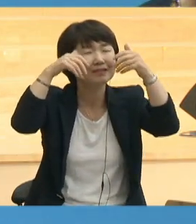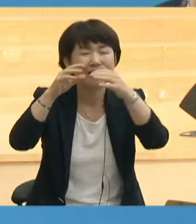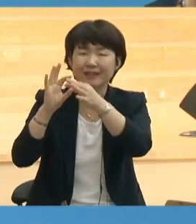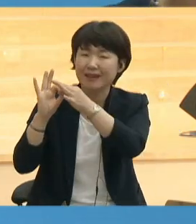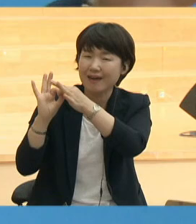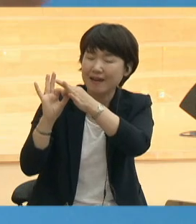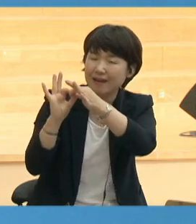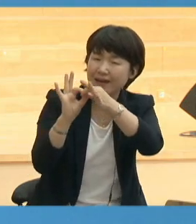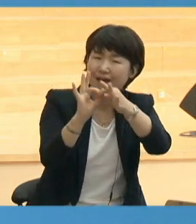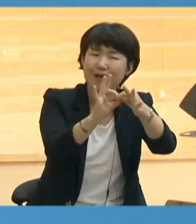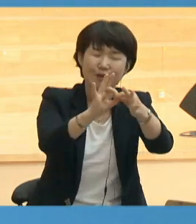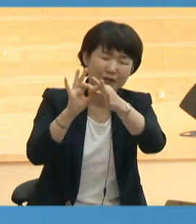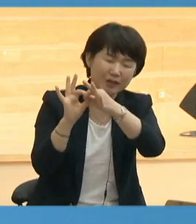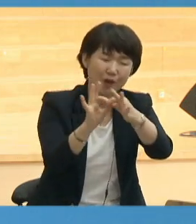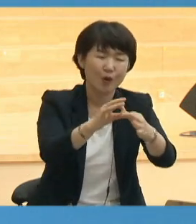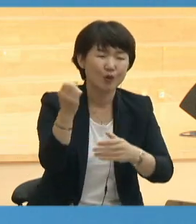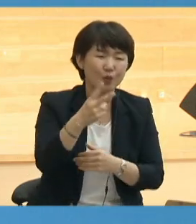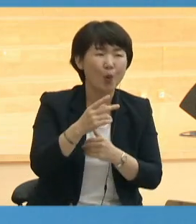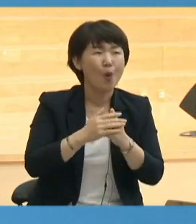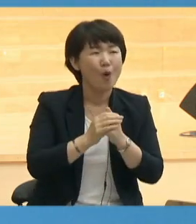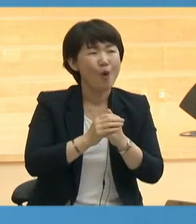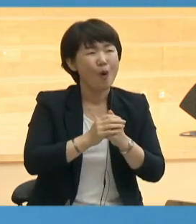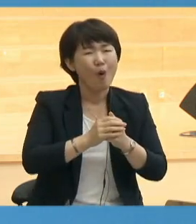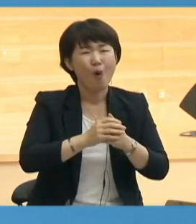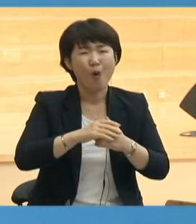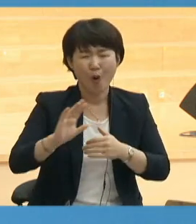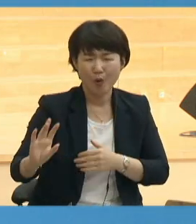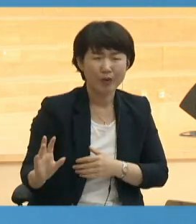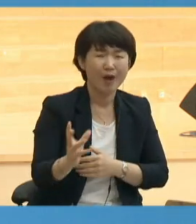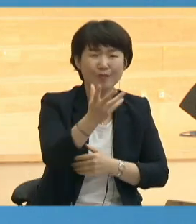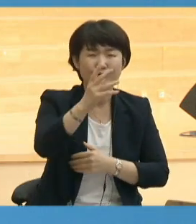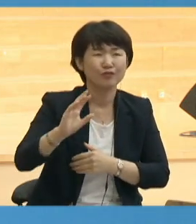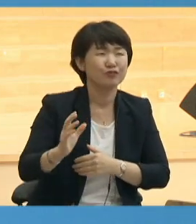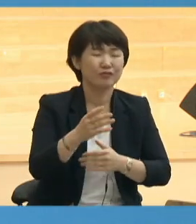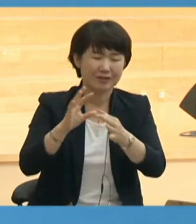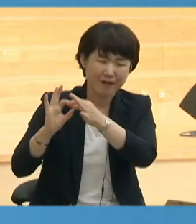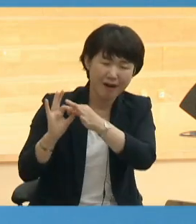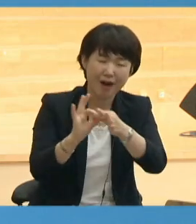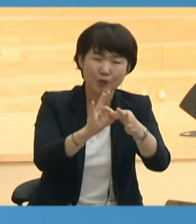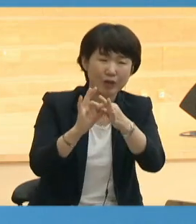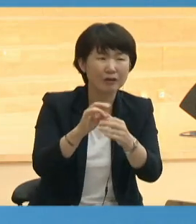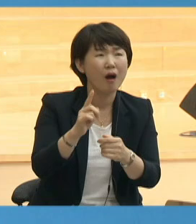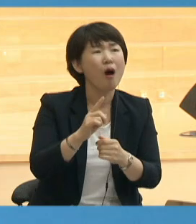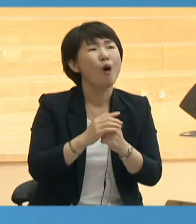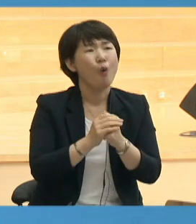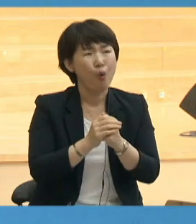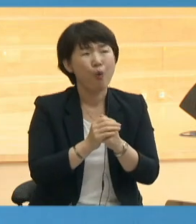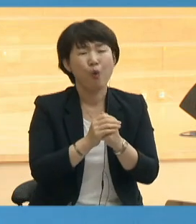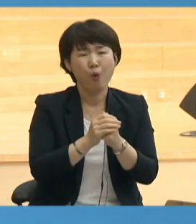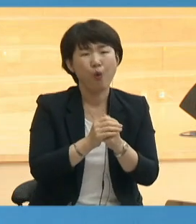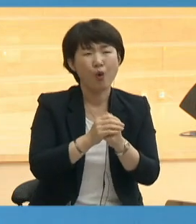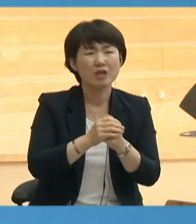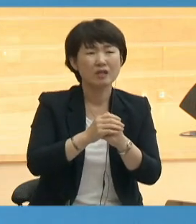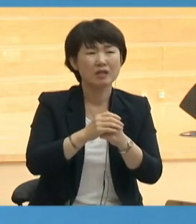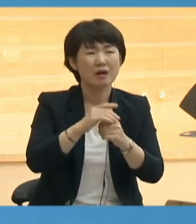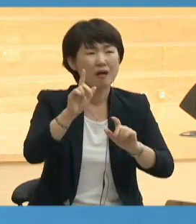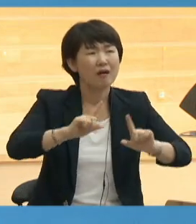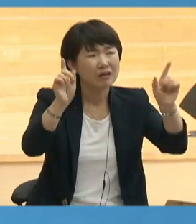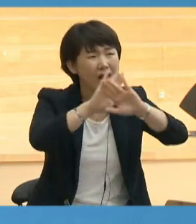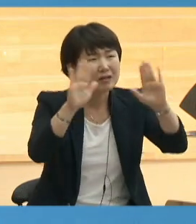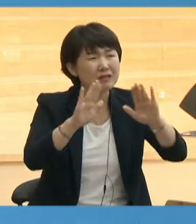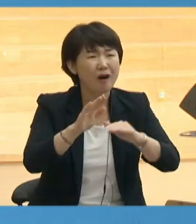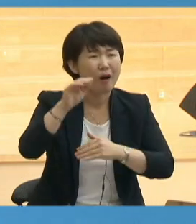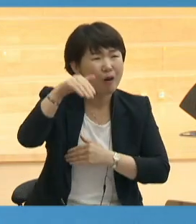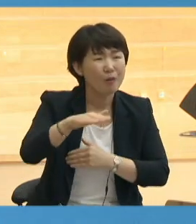긴 장마에 거기에다 연거퍼 막대 뽕이 오니까 야 기 후보 나가 이런거구나 이게 유 노모 리거나 기후